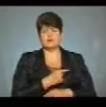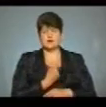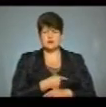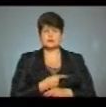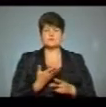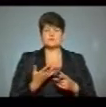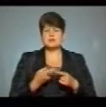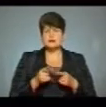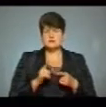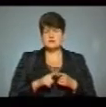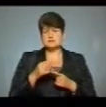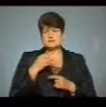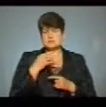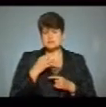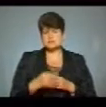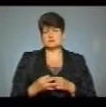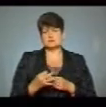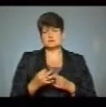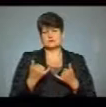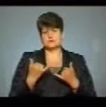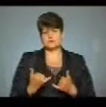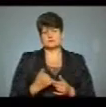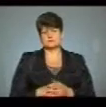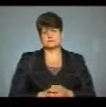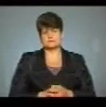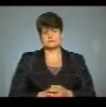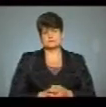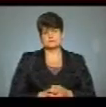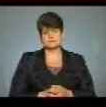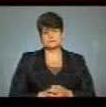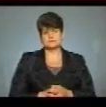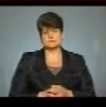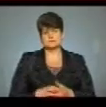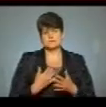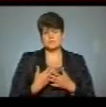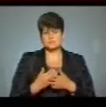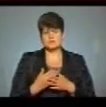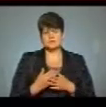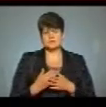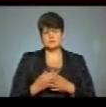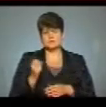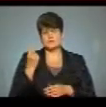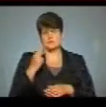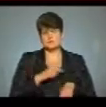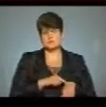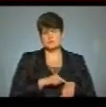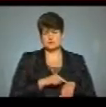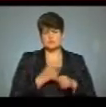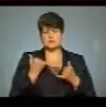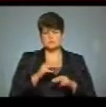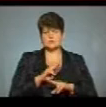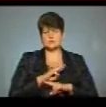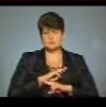Південного територіального управління Нацгвардії України Володимир Білов. Близько півночі сьогодні пішов з